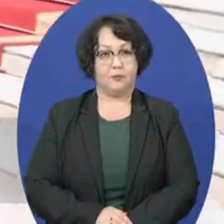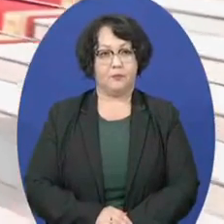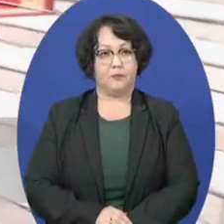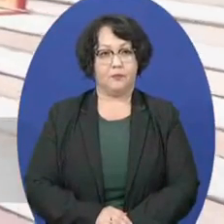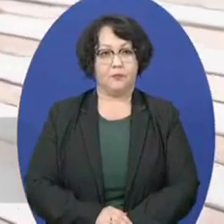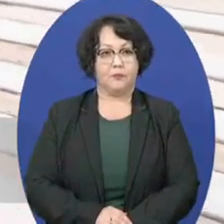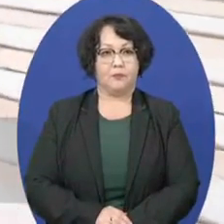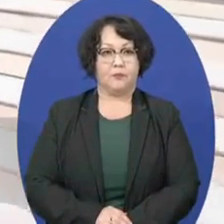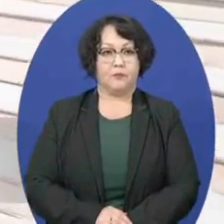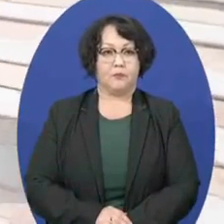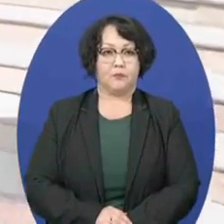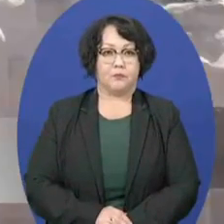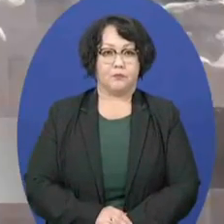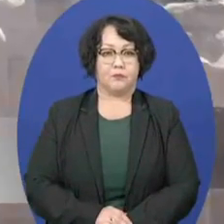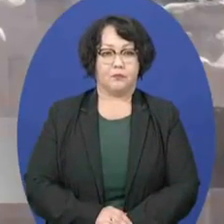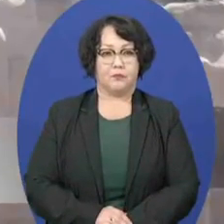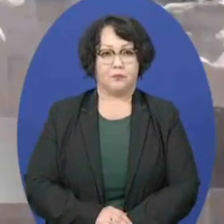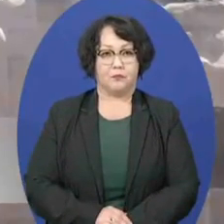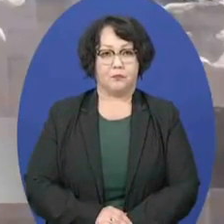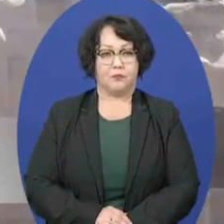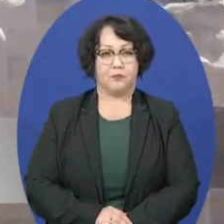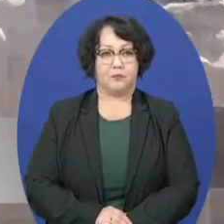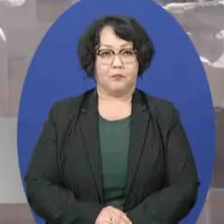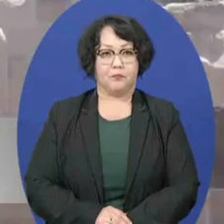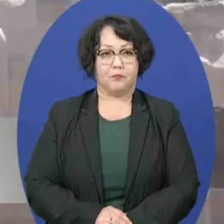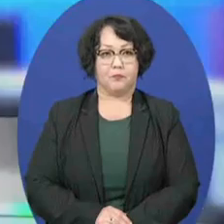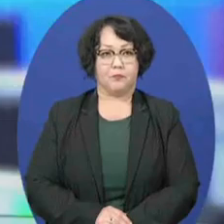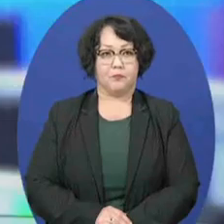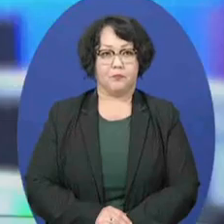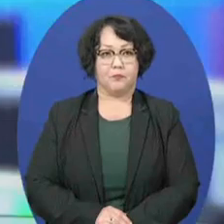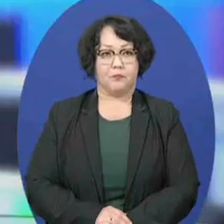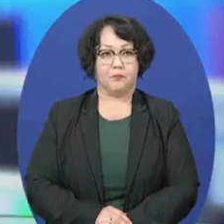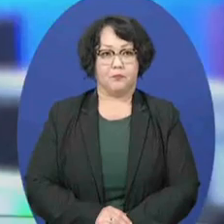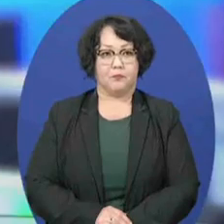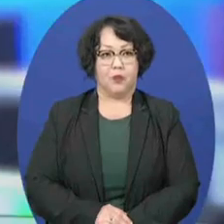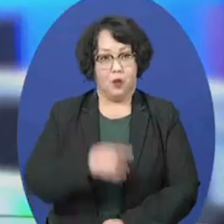Монгол